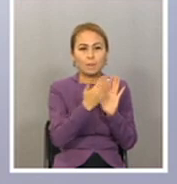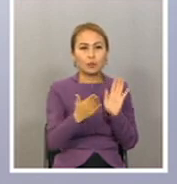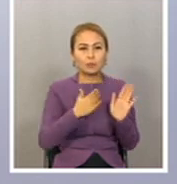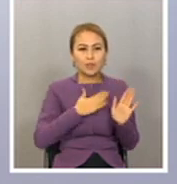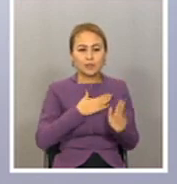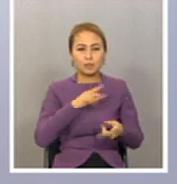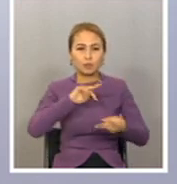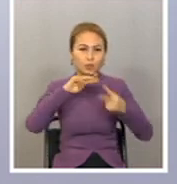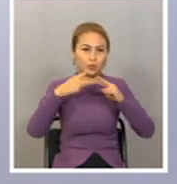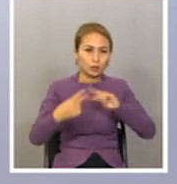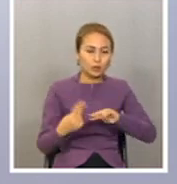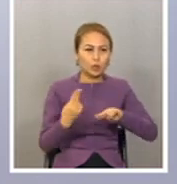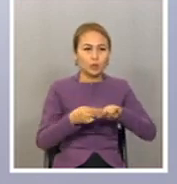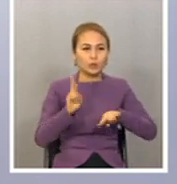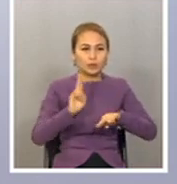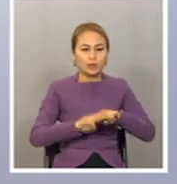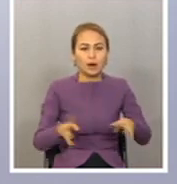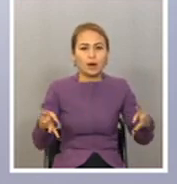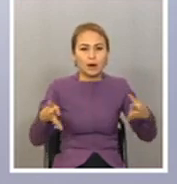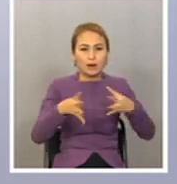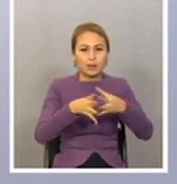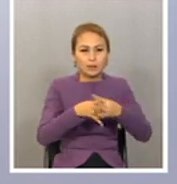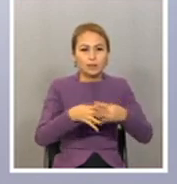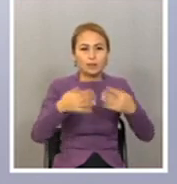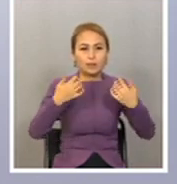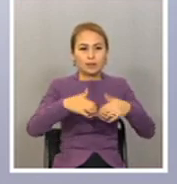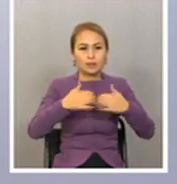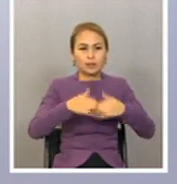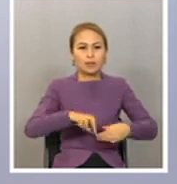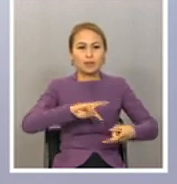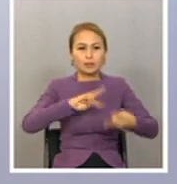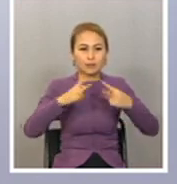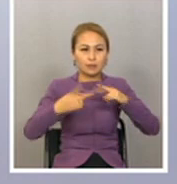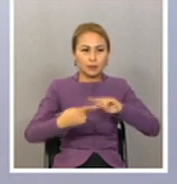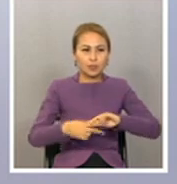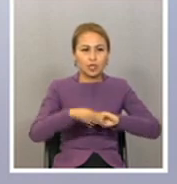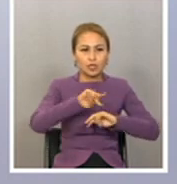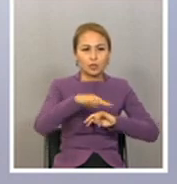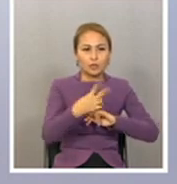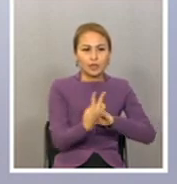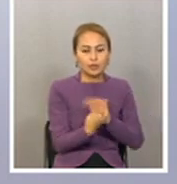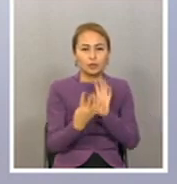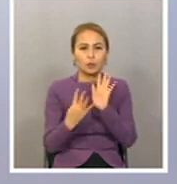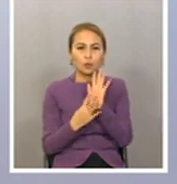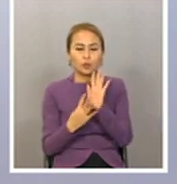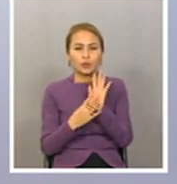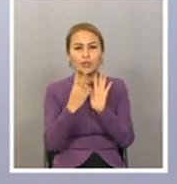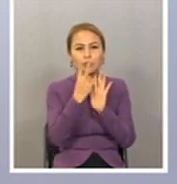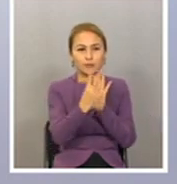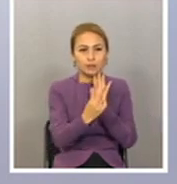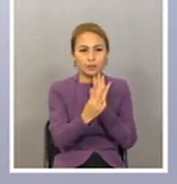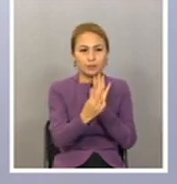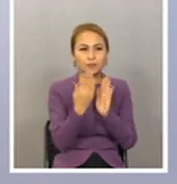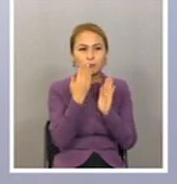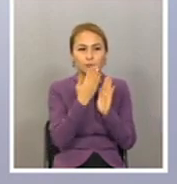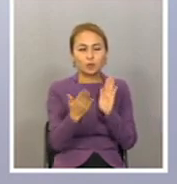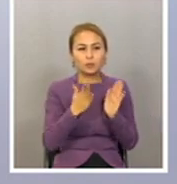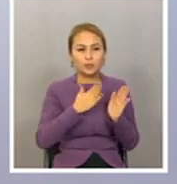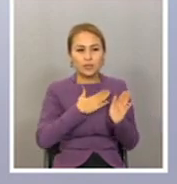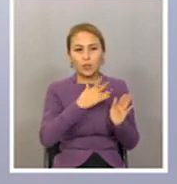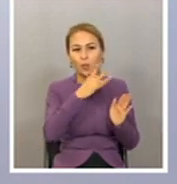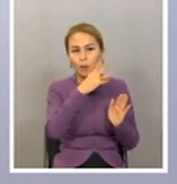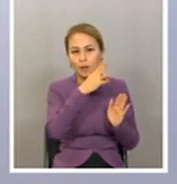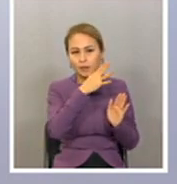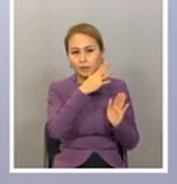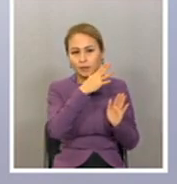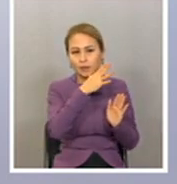бөлшек, сондықтан оны аралас санға айналдырамыз болар. 22 бүтін 9'dan 2. Бұл бізде уақыт.